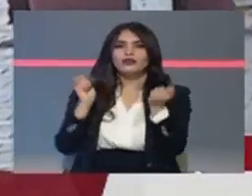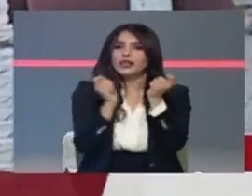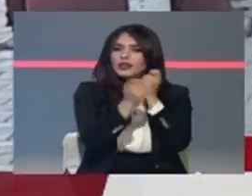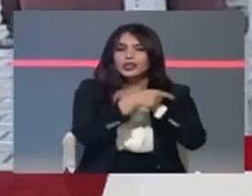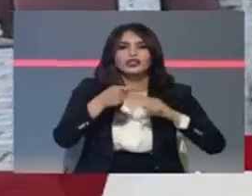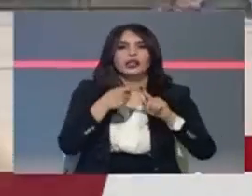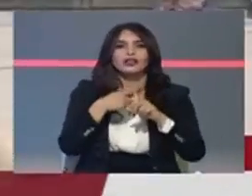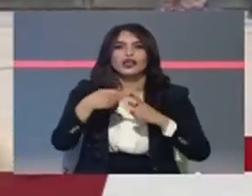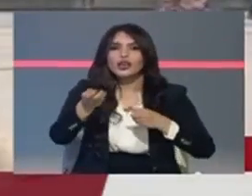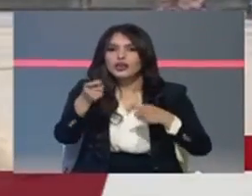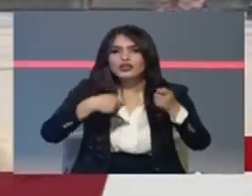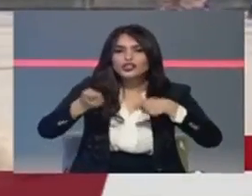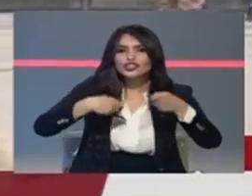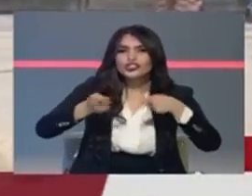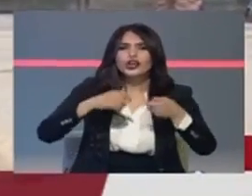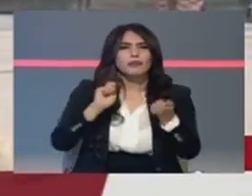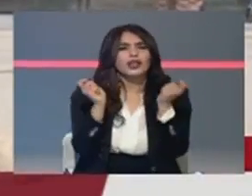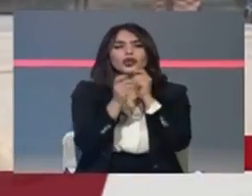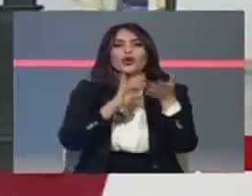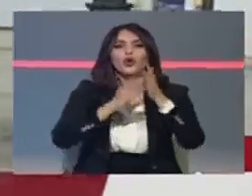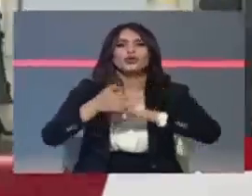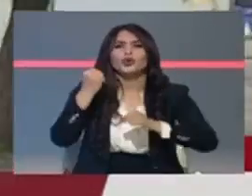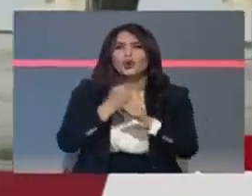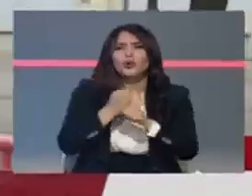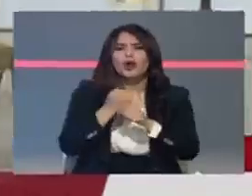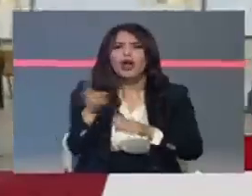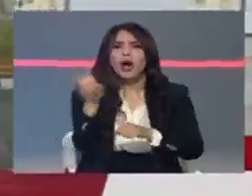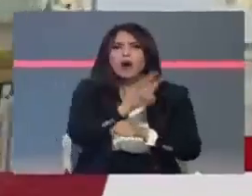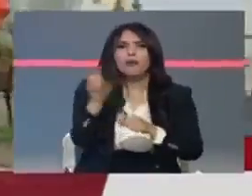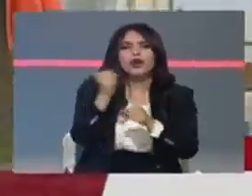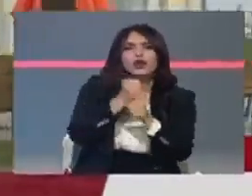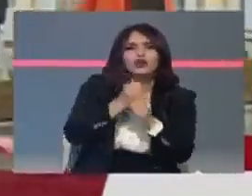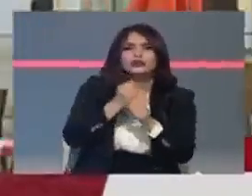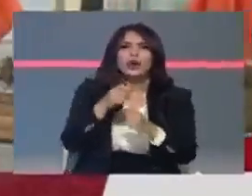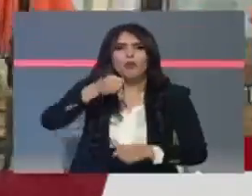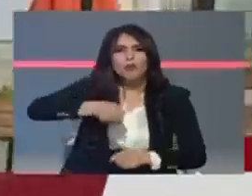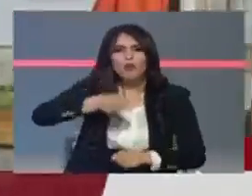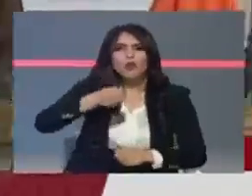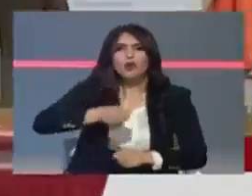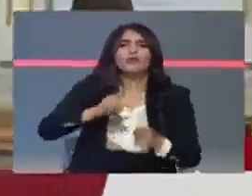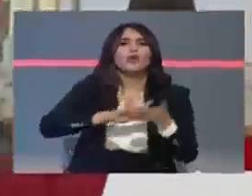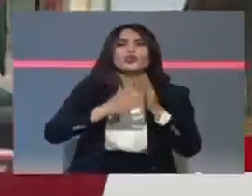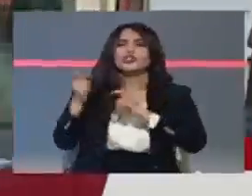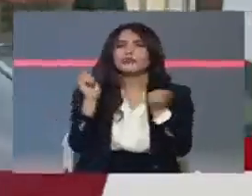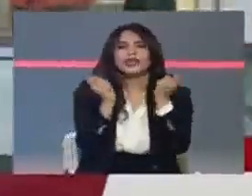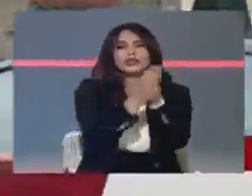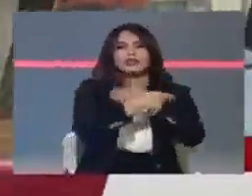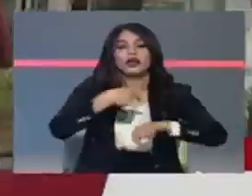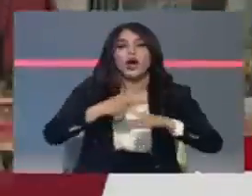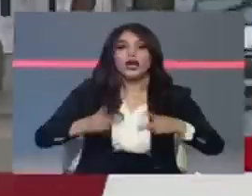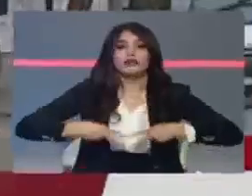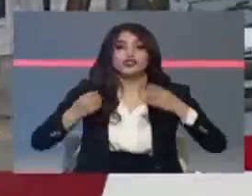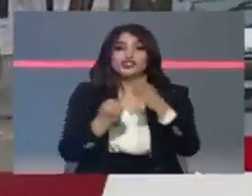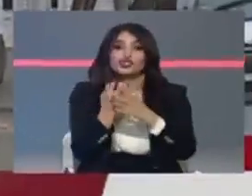الشؤون من المحلات والمتاجر، العمل والتنقل واللقاء والمصافحة، نمط حياة